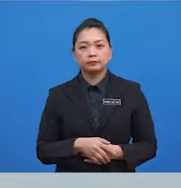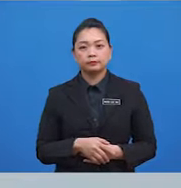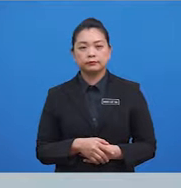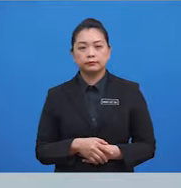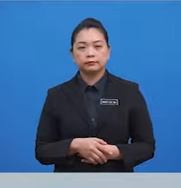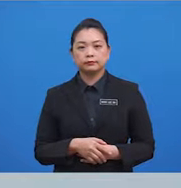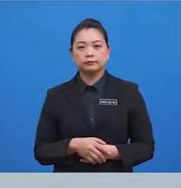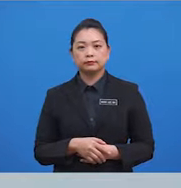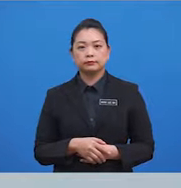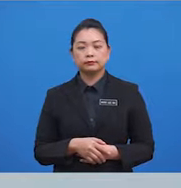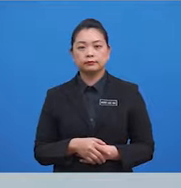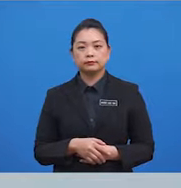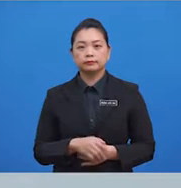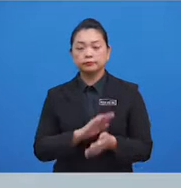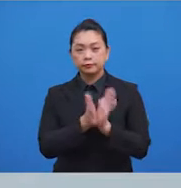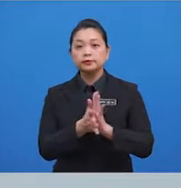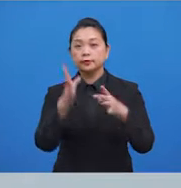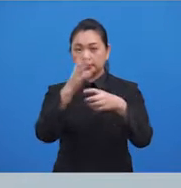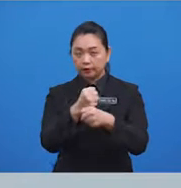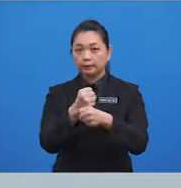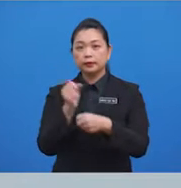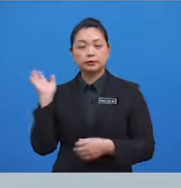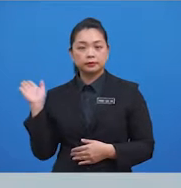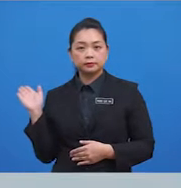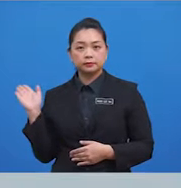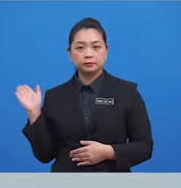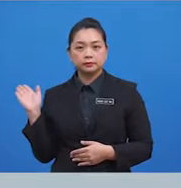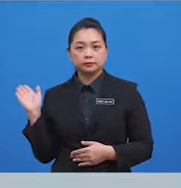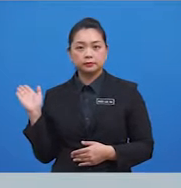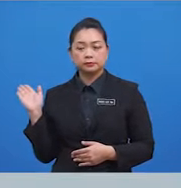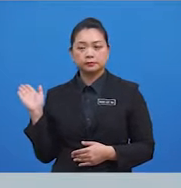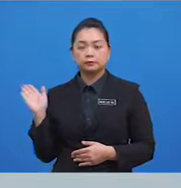1,280 tambah 1,000 sama dengan